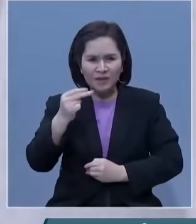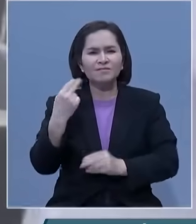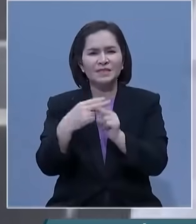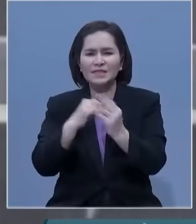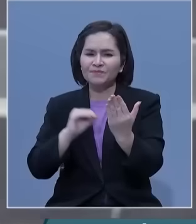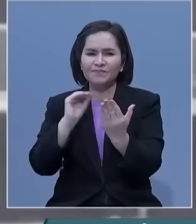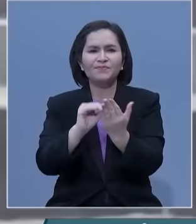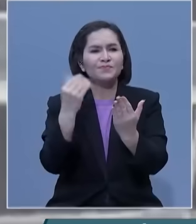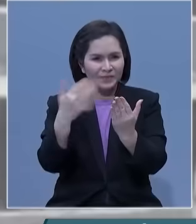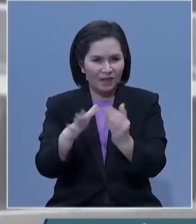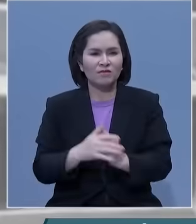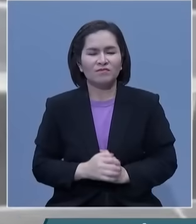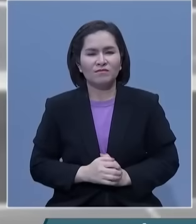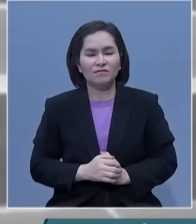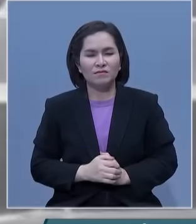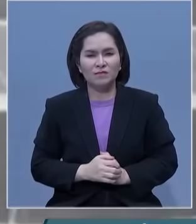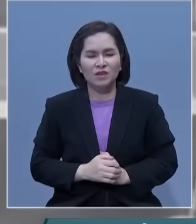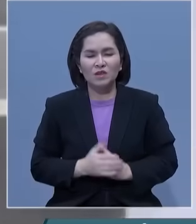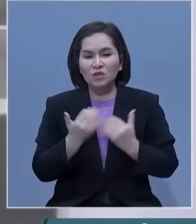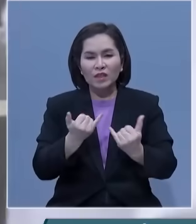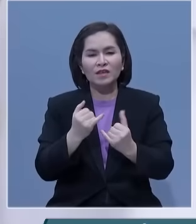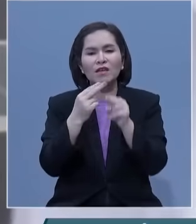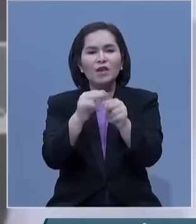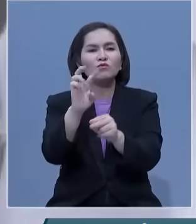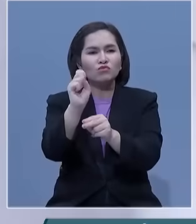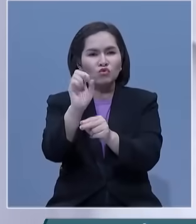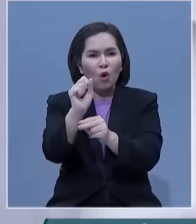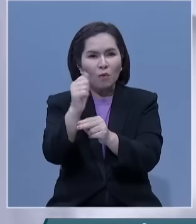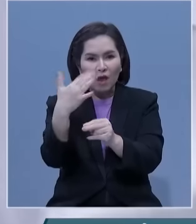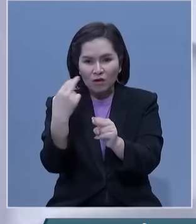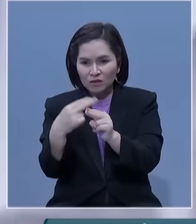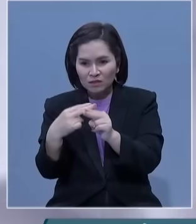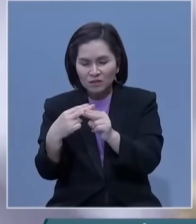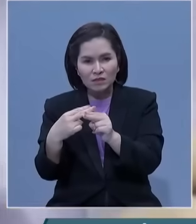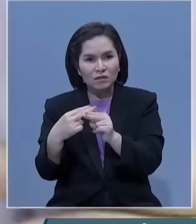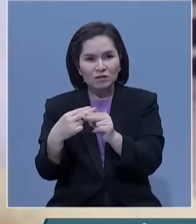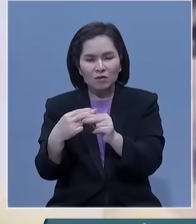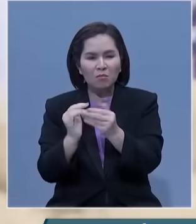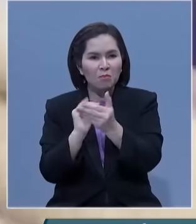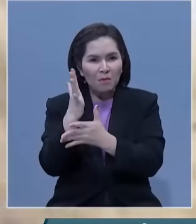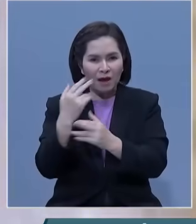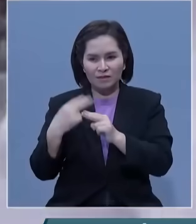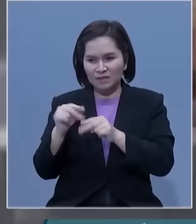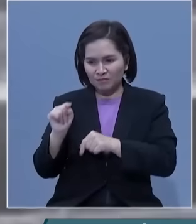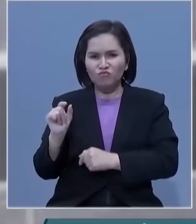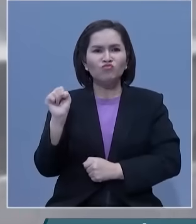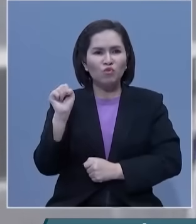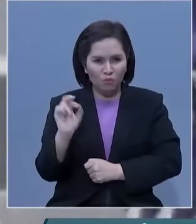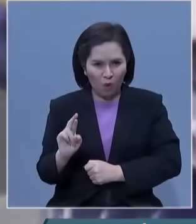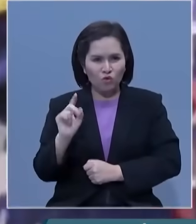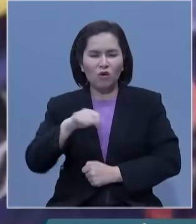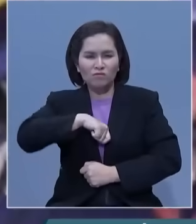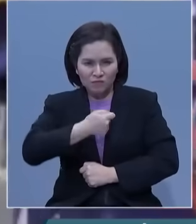แล้วแต่นี่คือปล่อยให้เด็กสอบไปก่อนแล้วเด็กก็ไม่ได้ติดตัวจริงแต่ไปติดสำรองถ้าอย่างนั้นต้